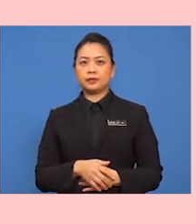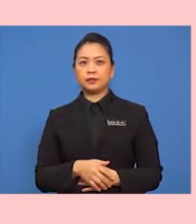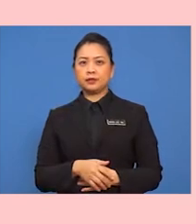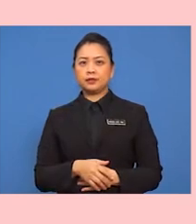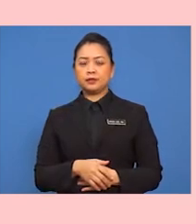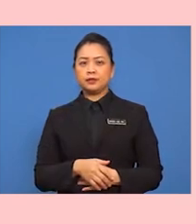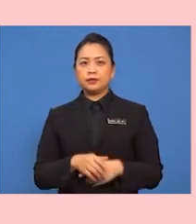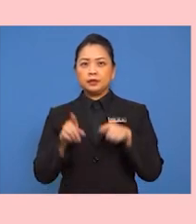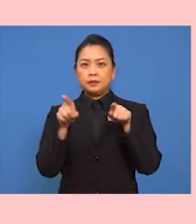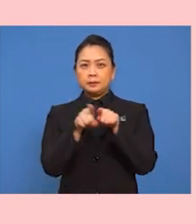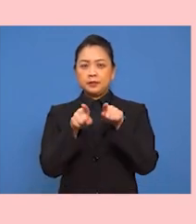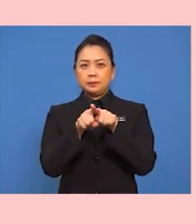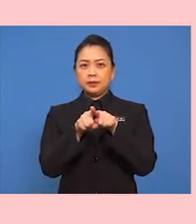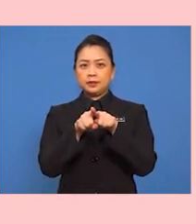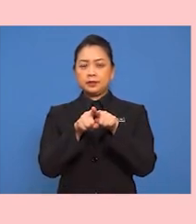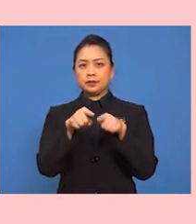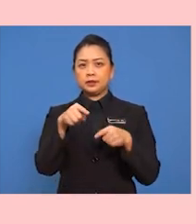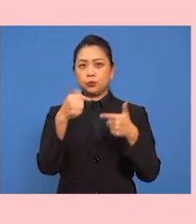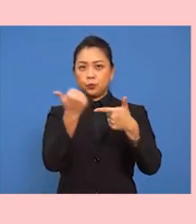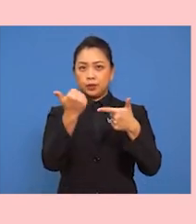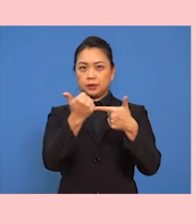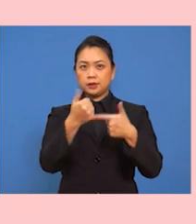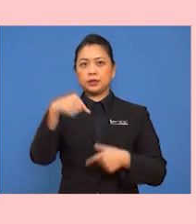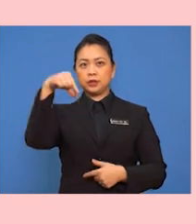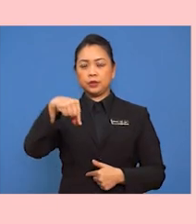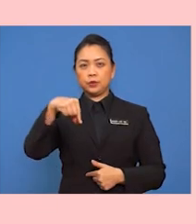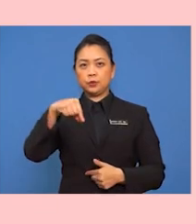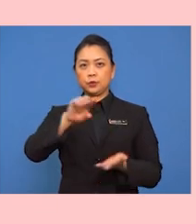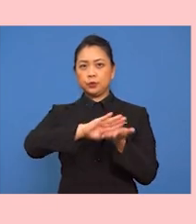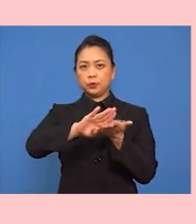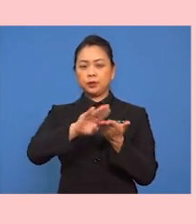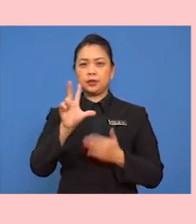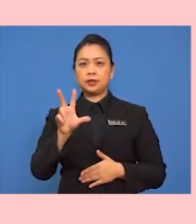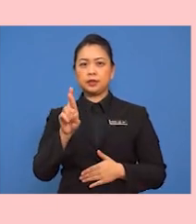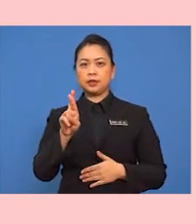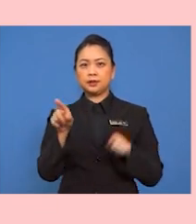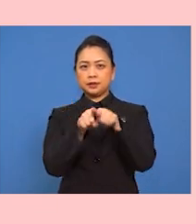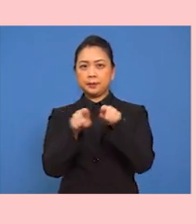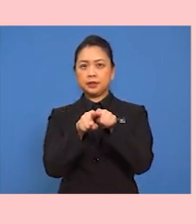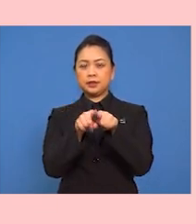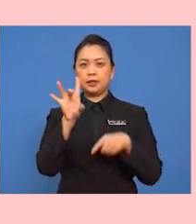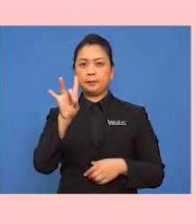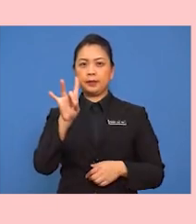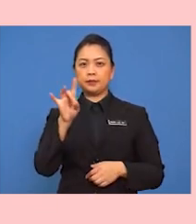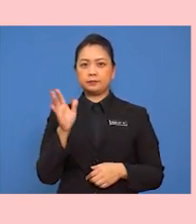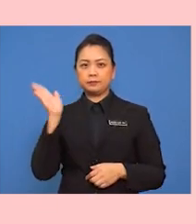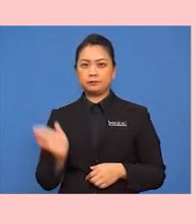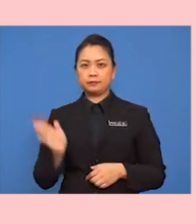Persamaan kedua ialah Q tolak 3R sama dengan 8.